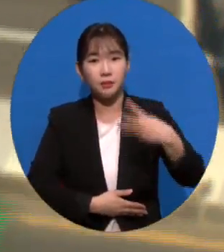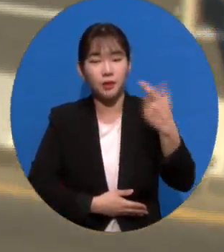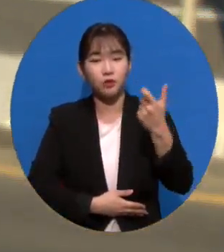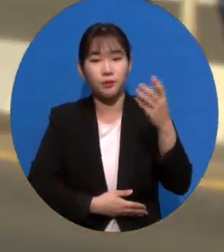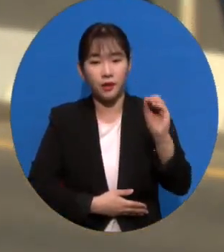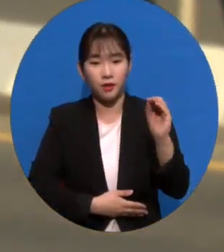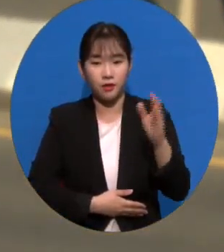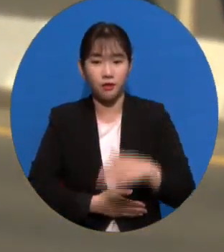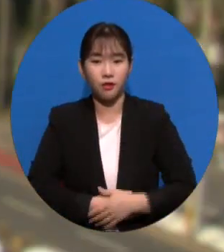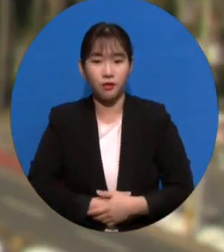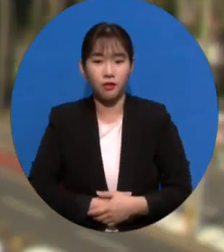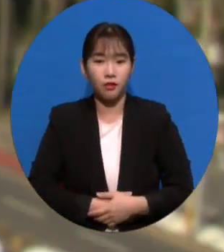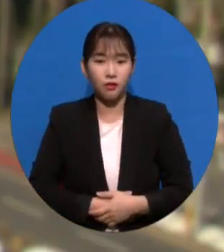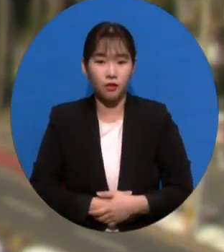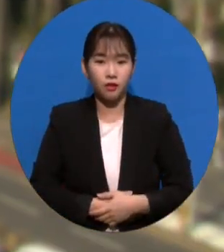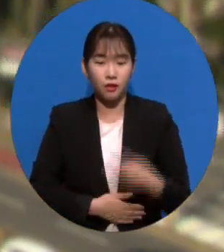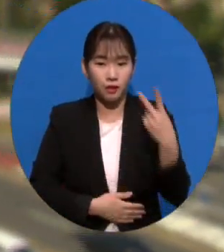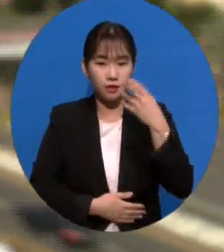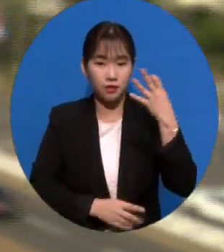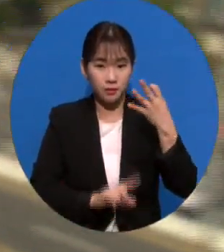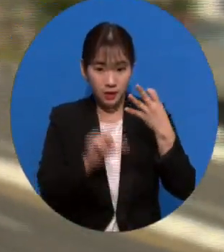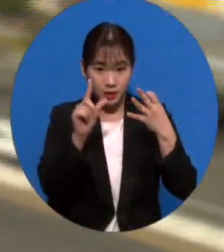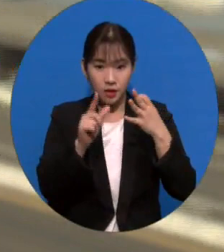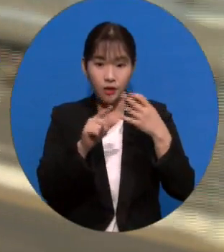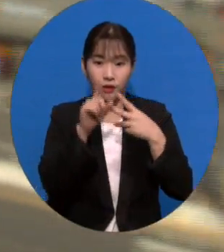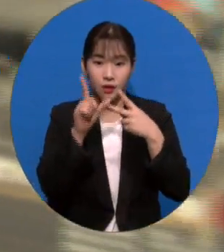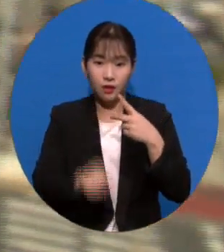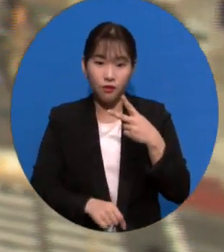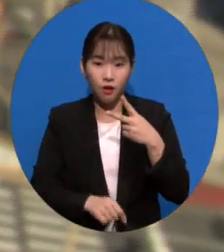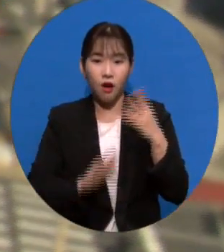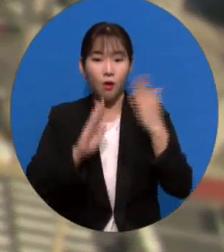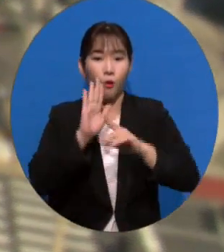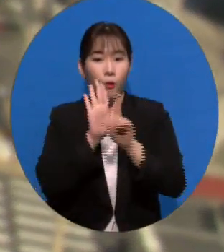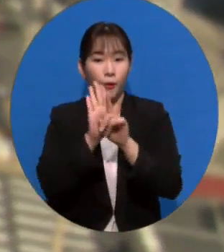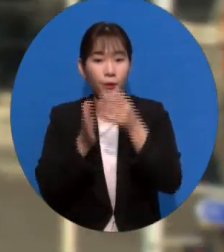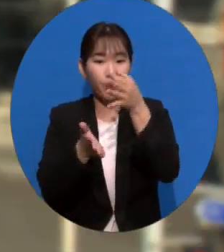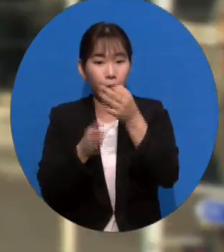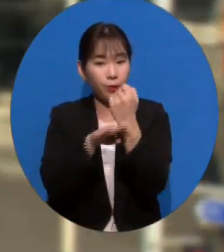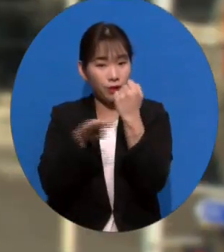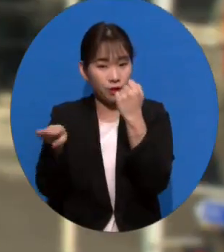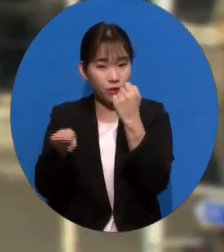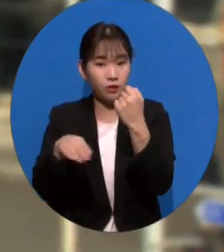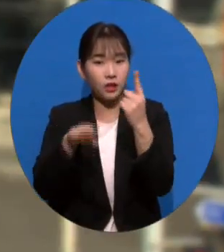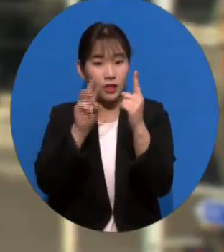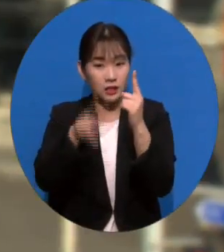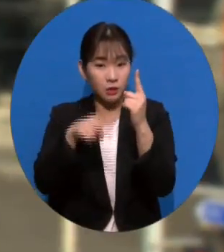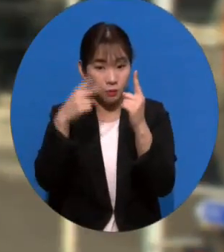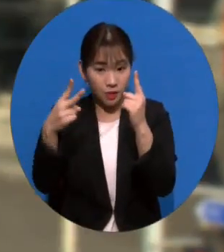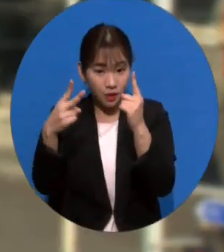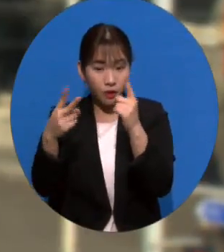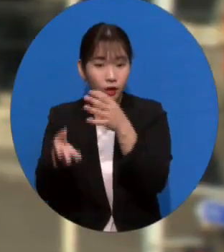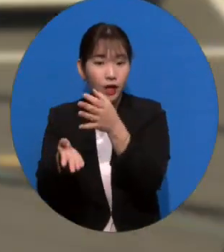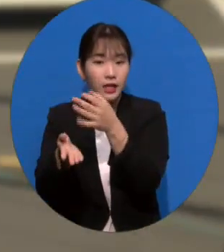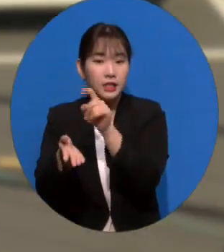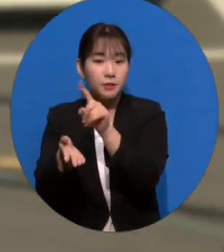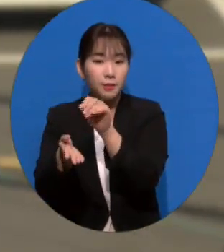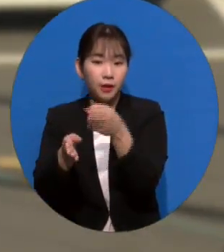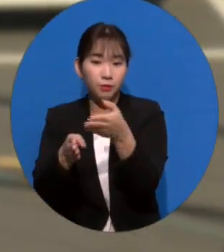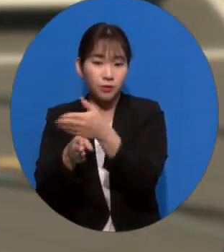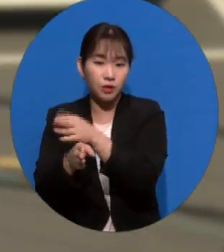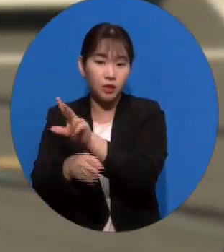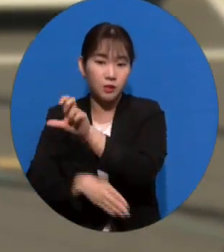4,360만 원이었습니다. 2014년 1월 공시지가 기준으로는 1제곱미터당 11만